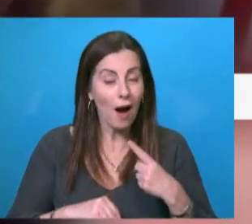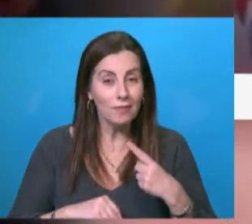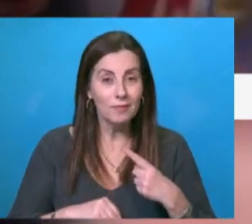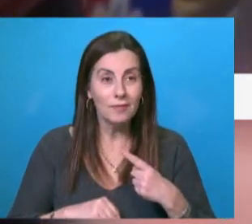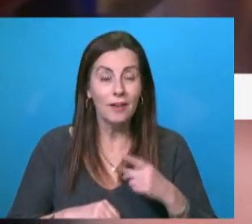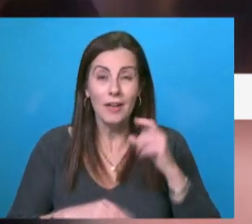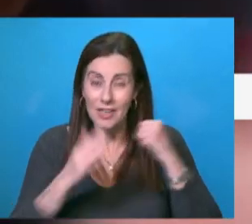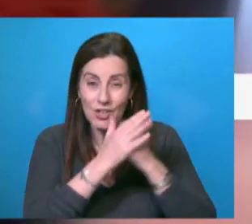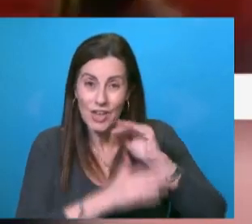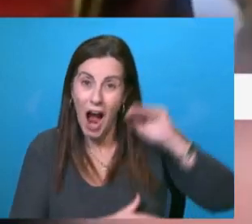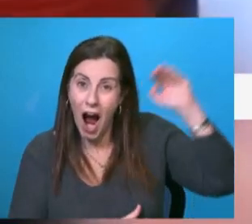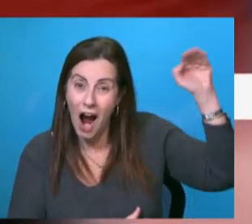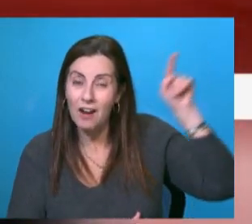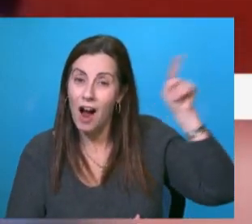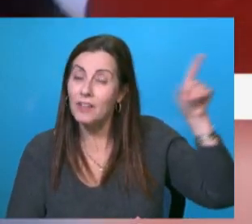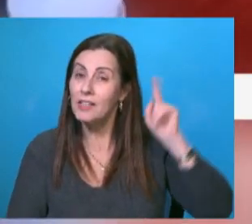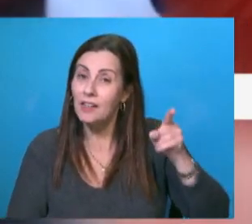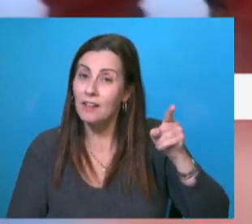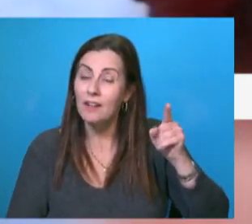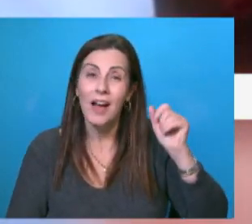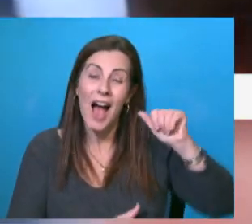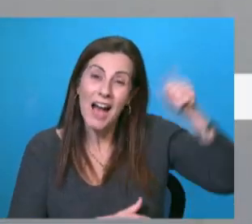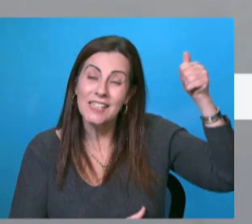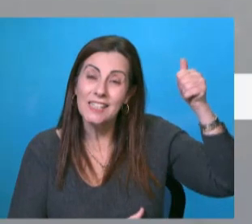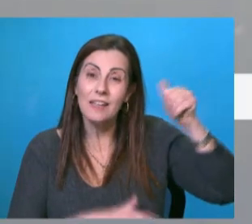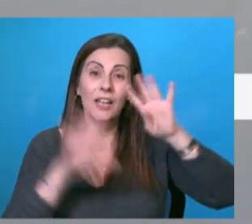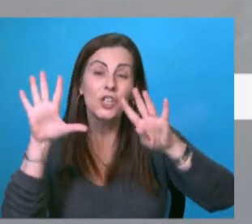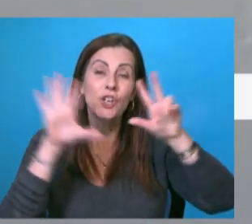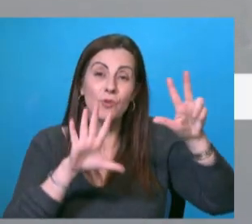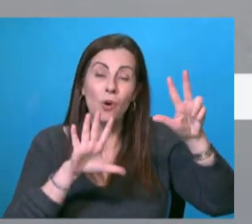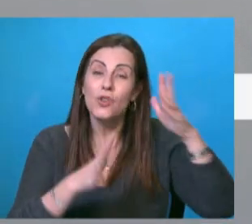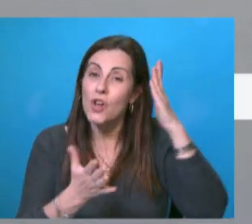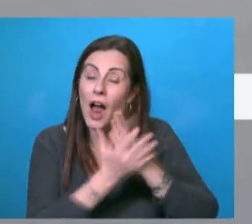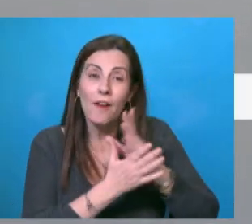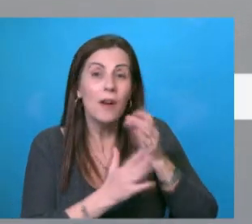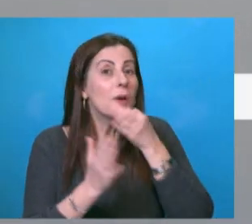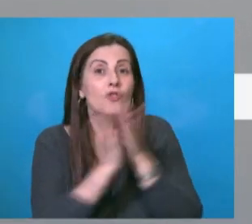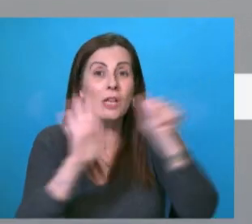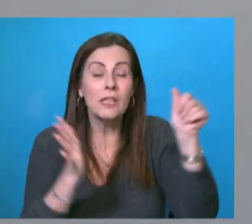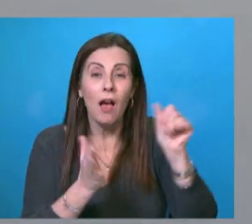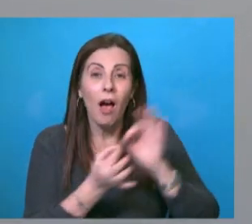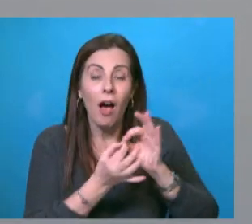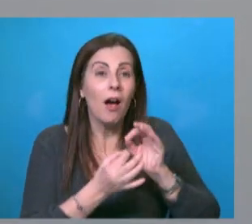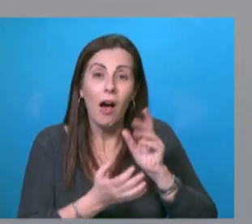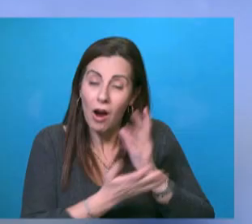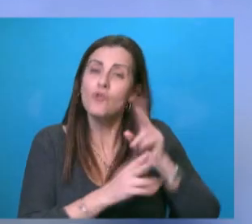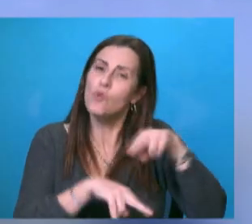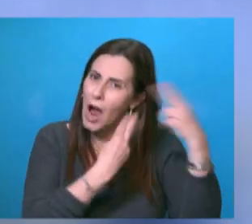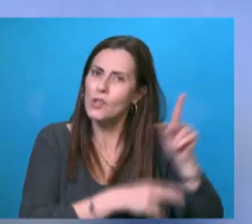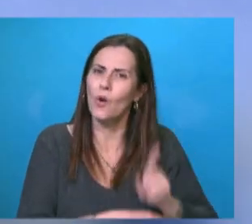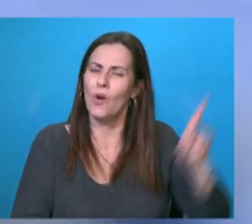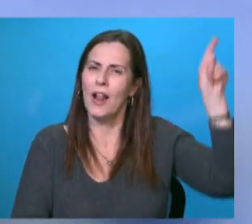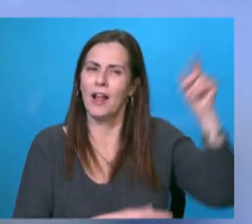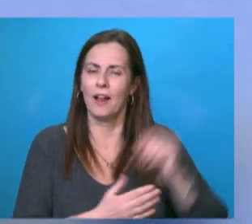מאונט הוד הייתה אמורה להיות הפסגה ה-98 של גורבז בן ה-16, ושהוא עוד יחזור אליה.